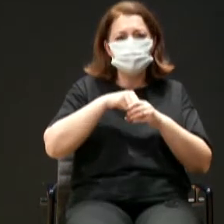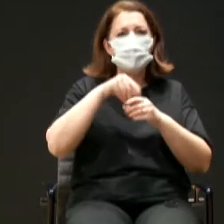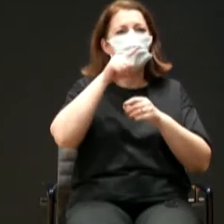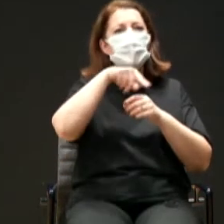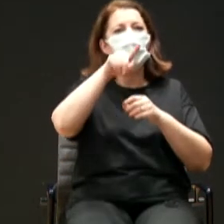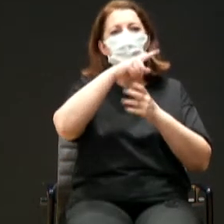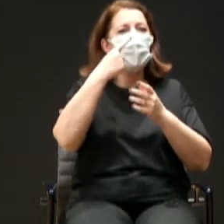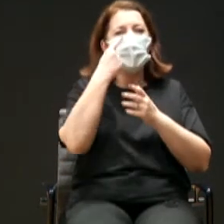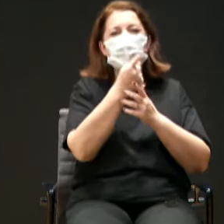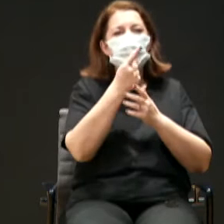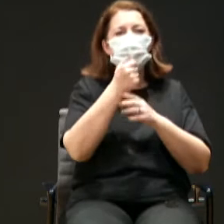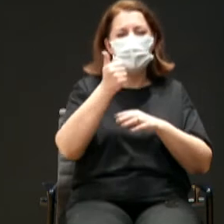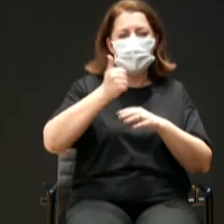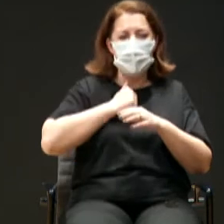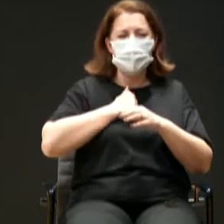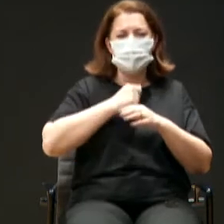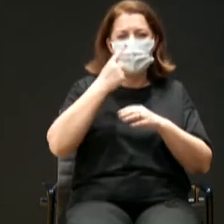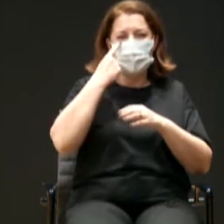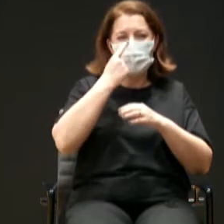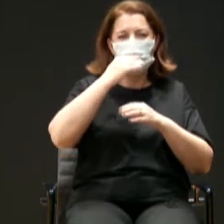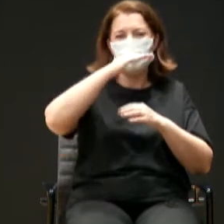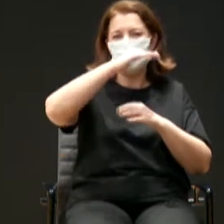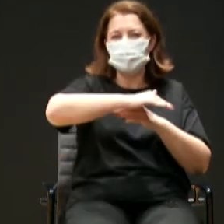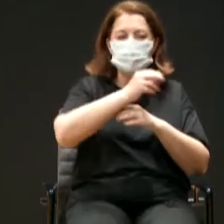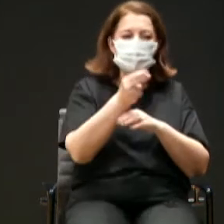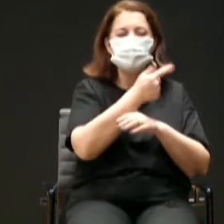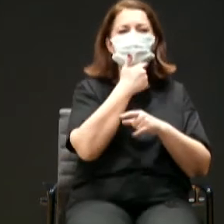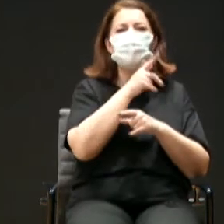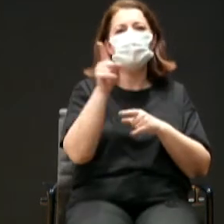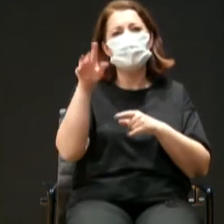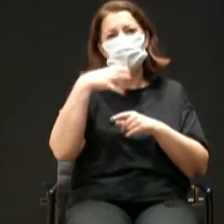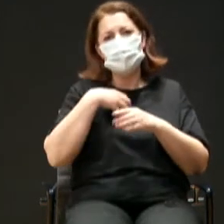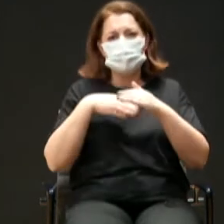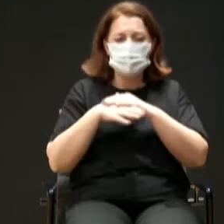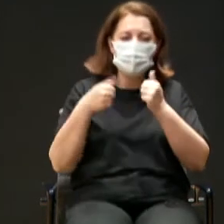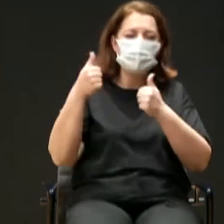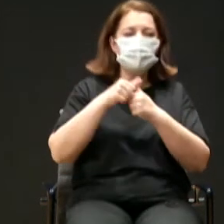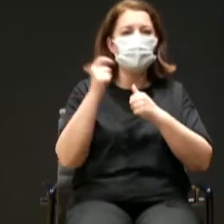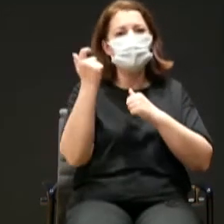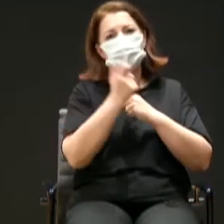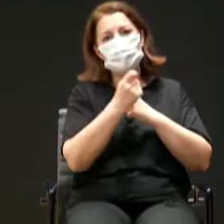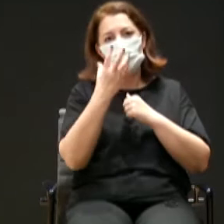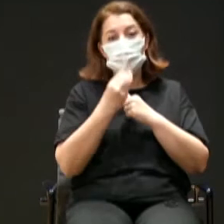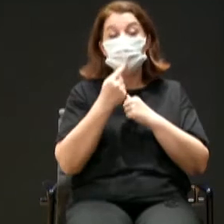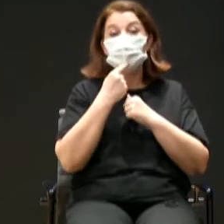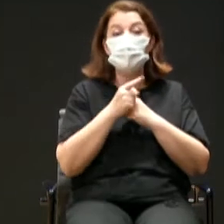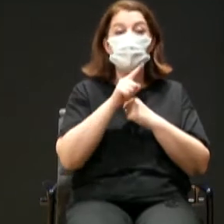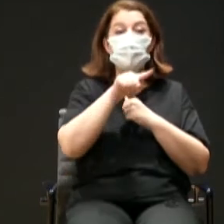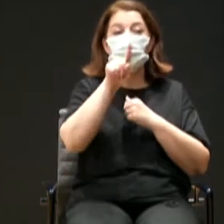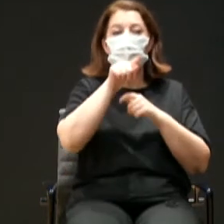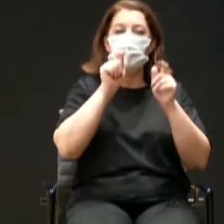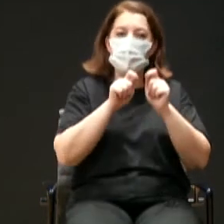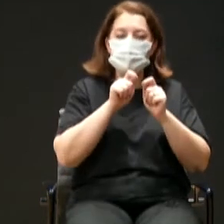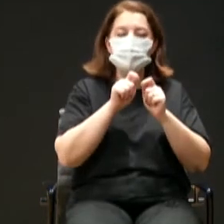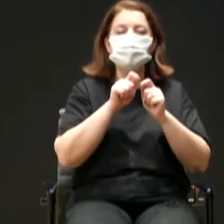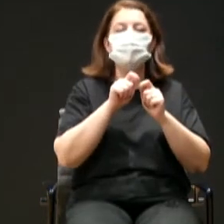kaçanlara girmedim. Siyasi ayağına girmedim. Kendisi girdi, tekrardan söz alıyor, diyor ki bunlar yapmış, bunlar